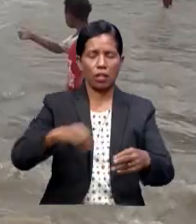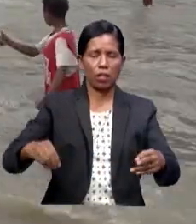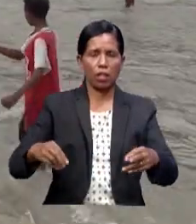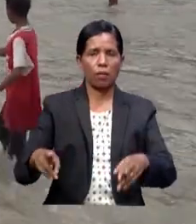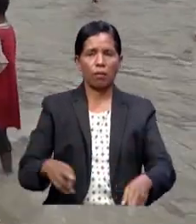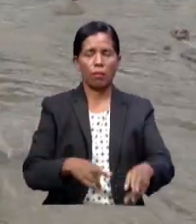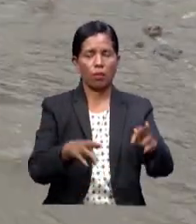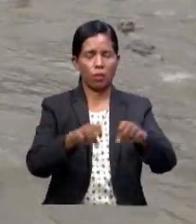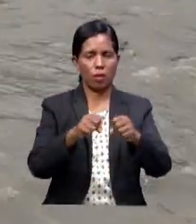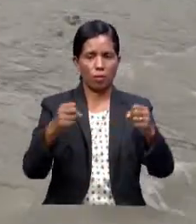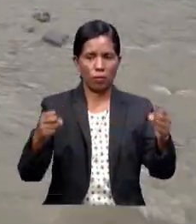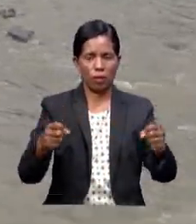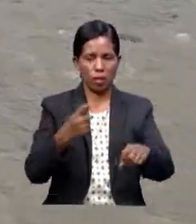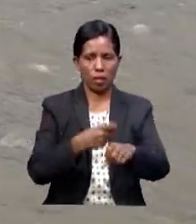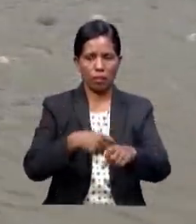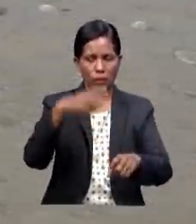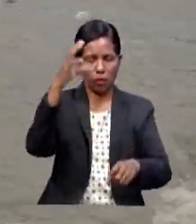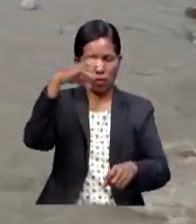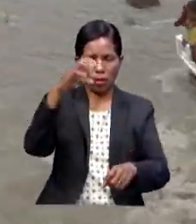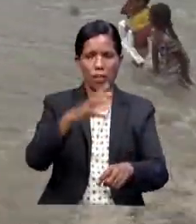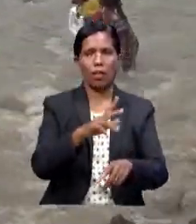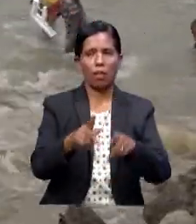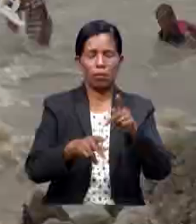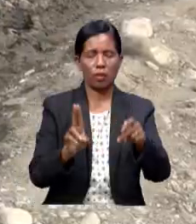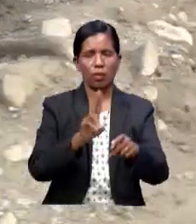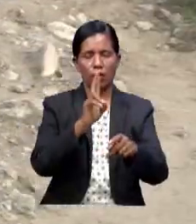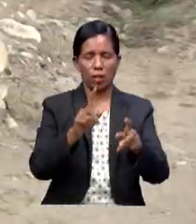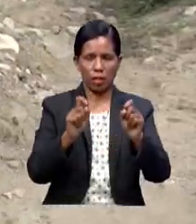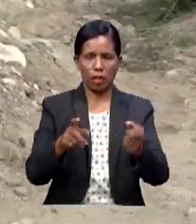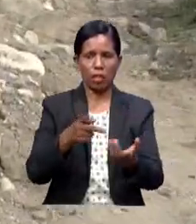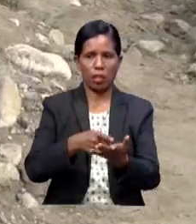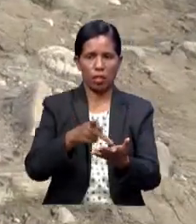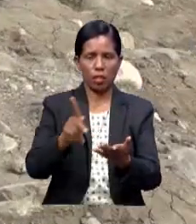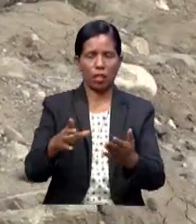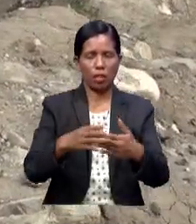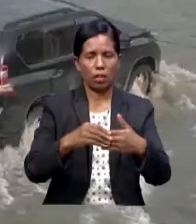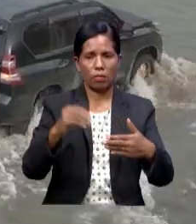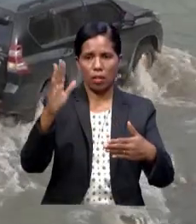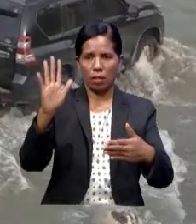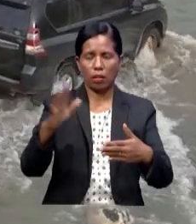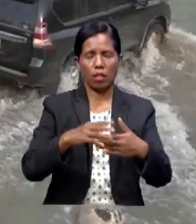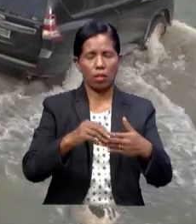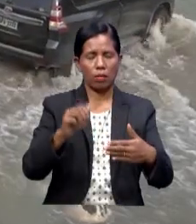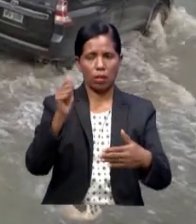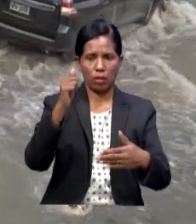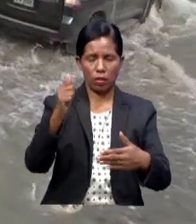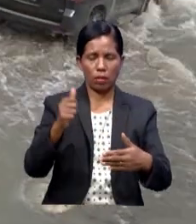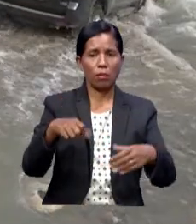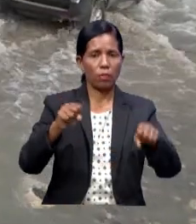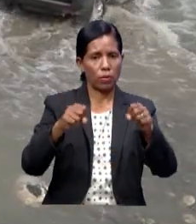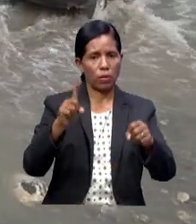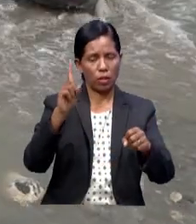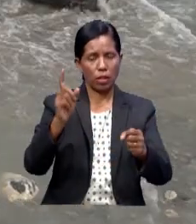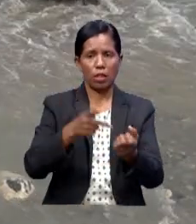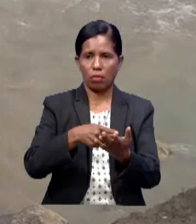udan. Ba komunidade nebe uza transporte atu ultrapasa tenki selu husi dolar lima to dolar sanulu kada transporte.